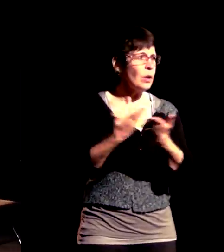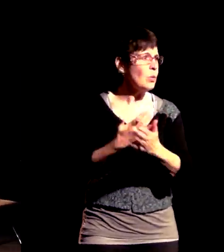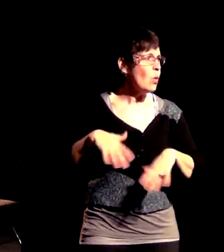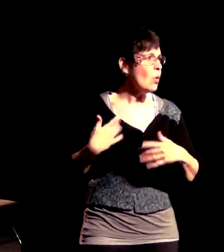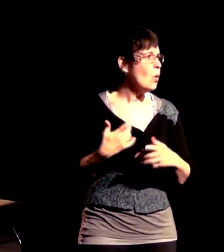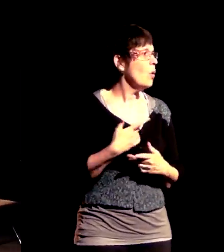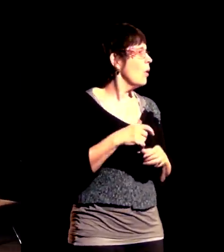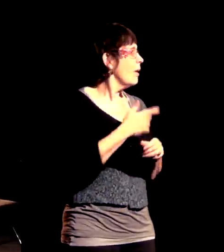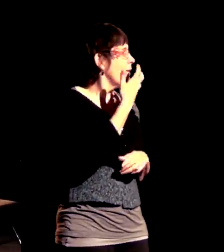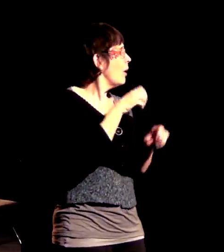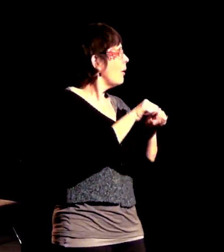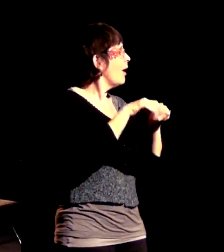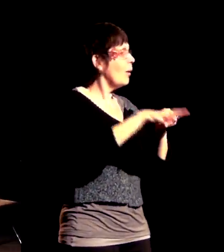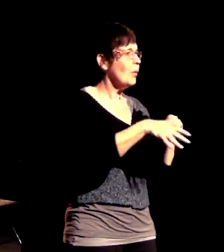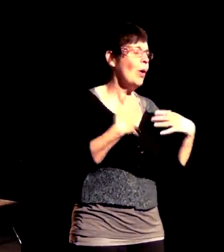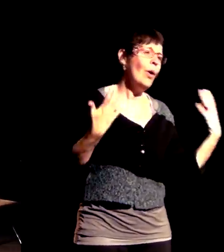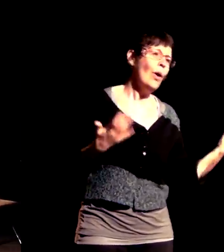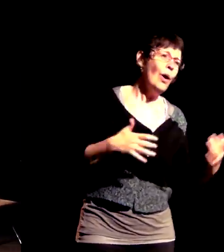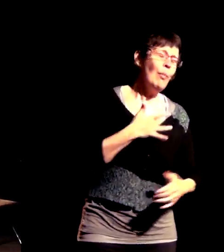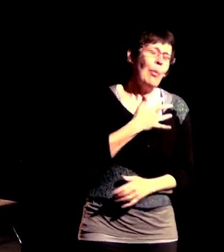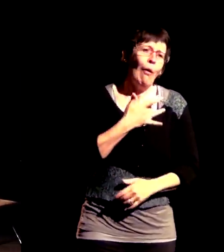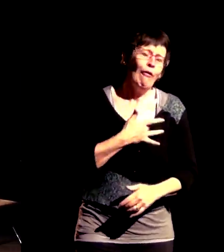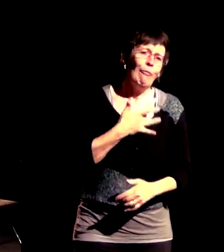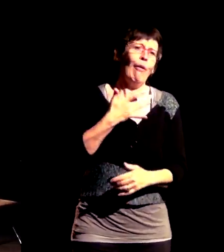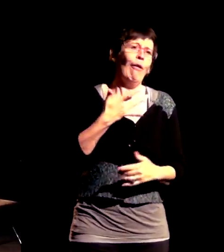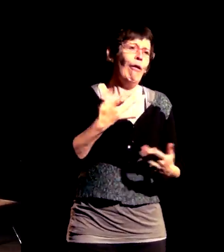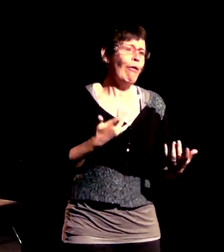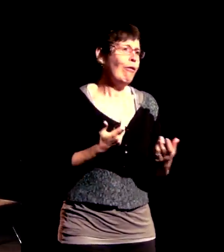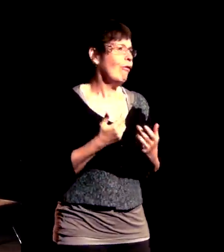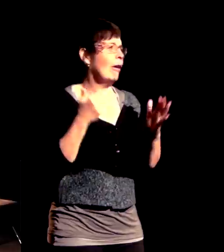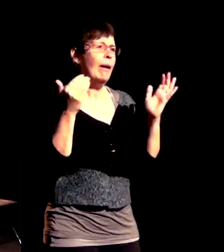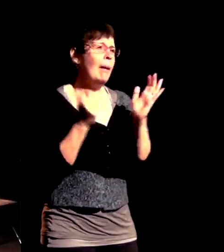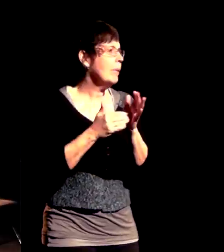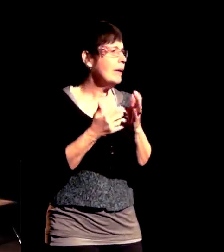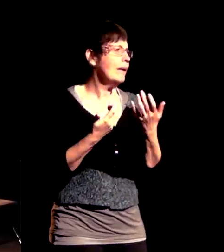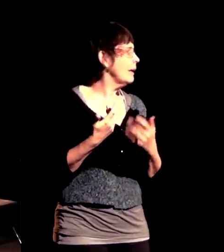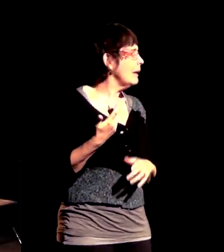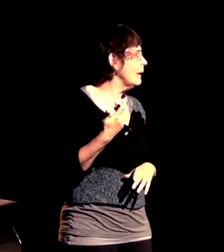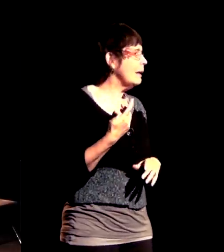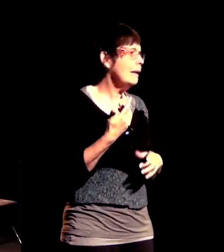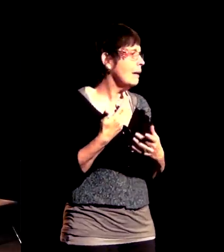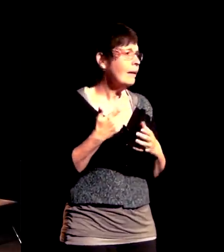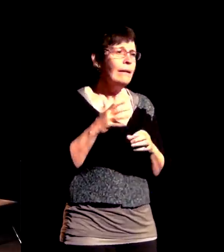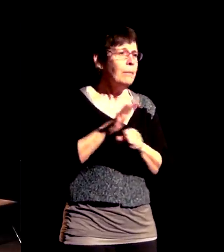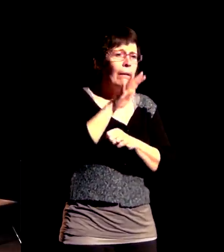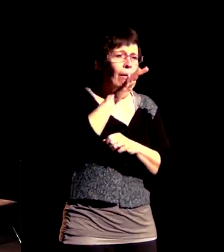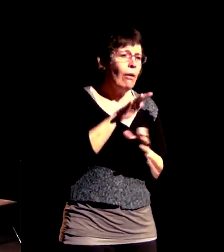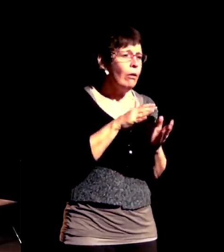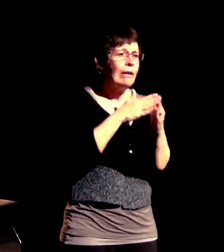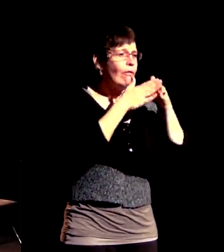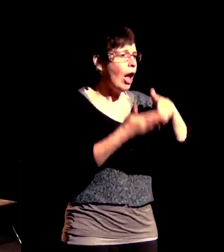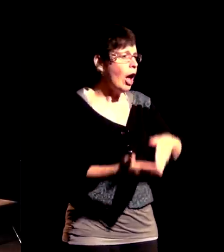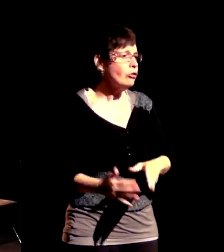médias qui se sont lamentés, qui ont pleuré aux milliers de migrants qui sont morts dans la Méditerranée. Oh que c'est triste, oh là là, c'est triste, c'est